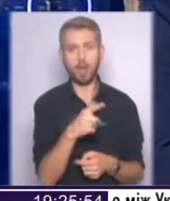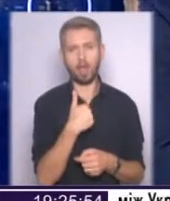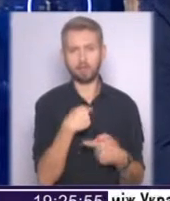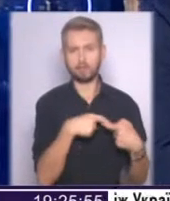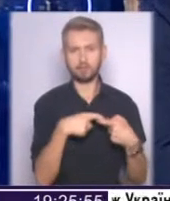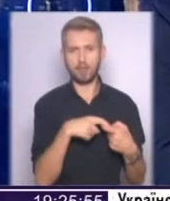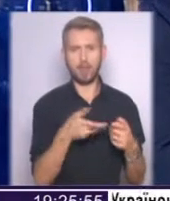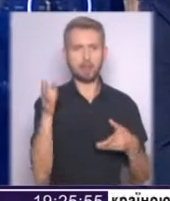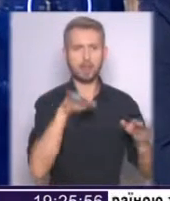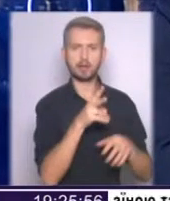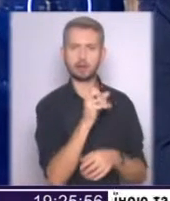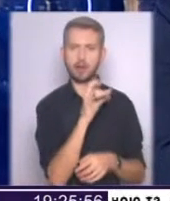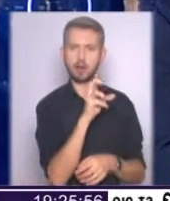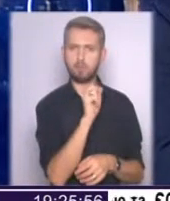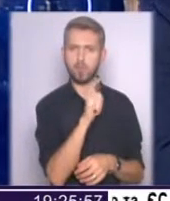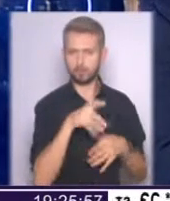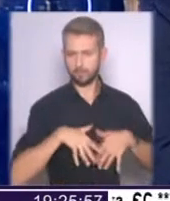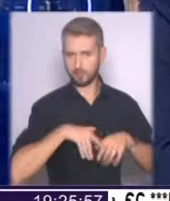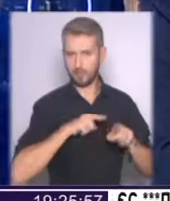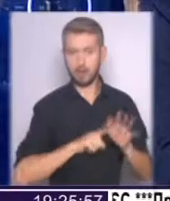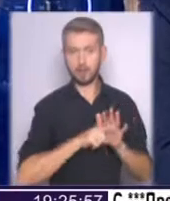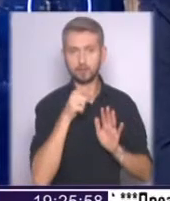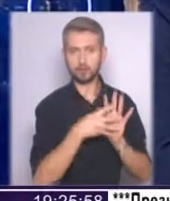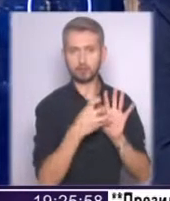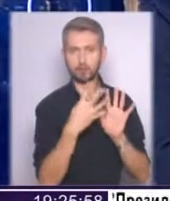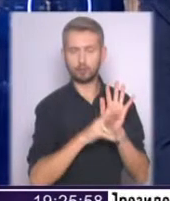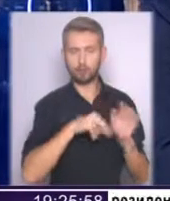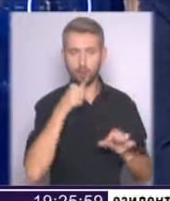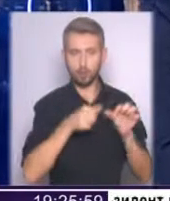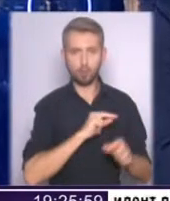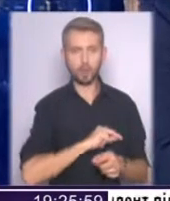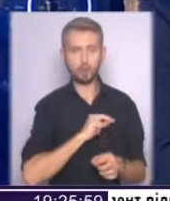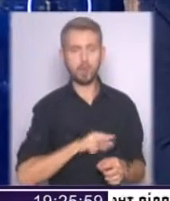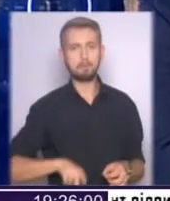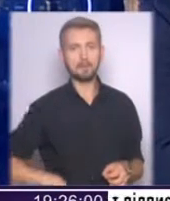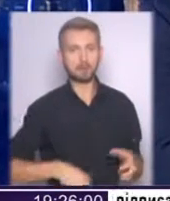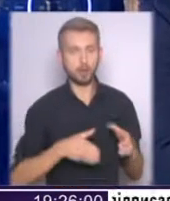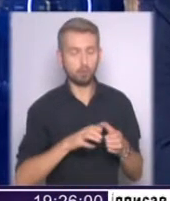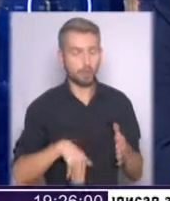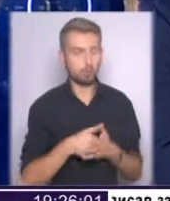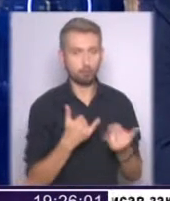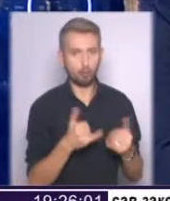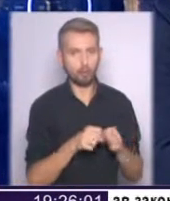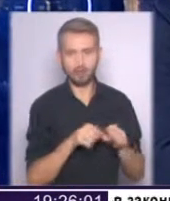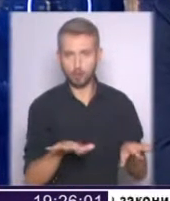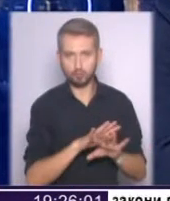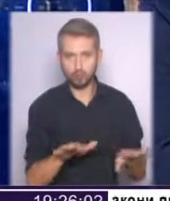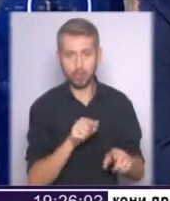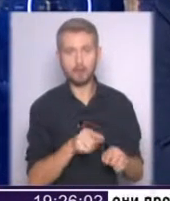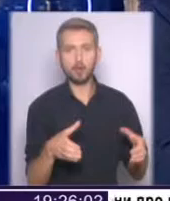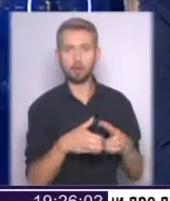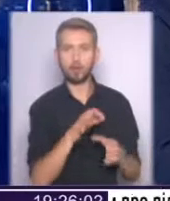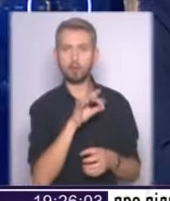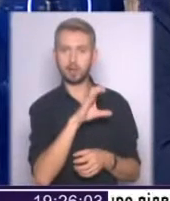з Нагірним Карабахом. Так там з 1992 року працює мінська група, до сьогодні вона не розпущена. Ця група